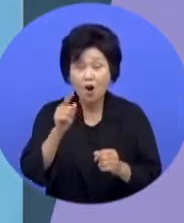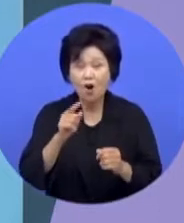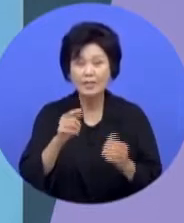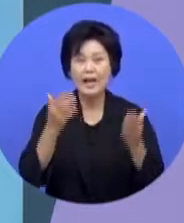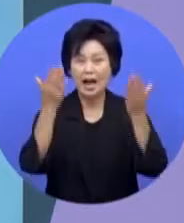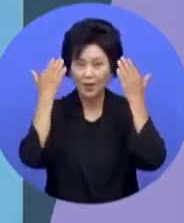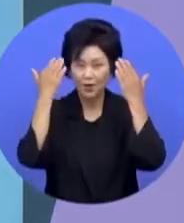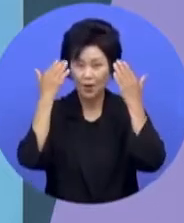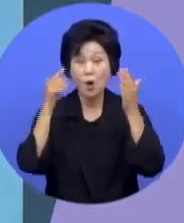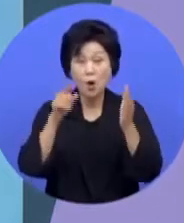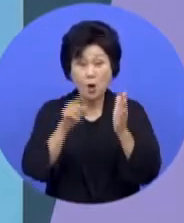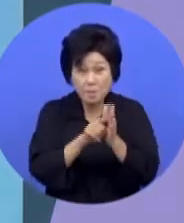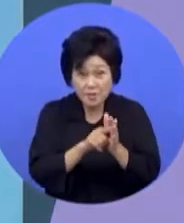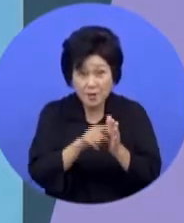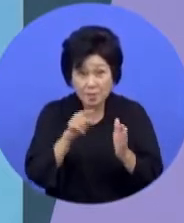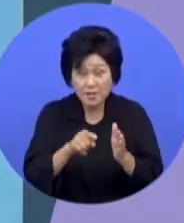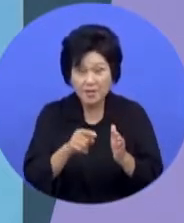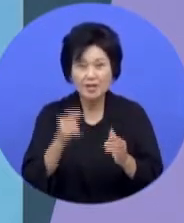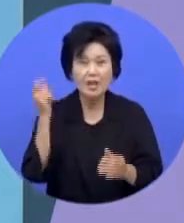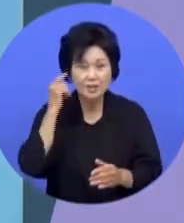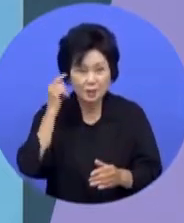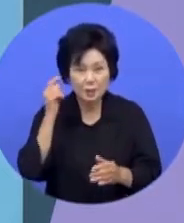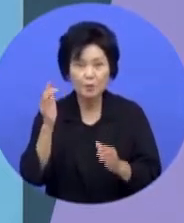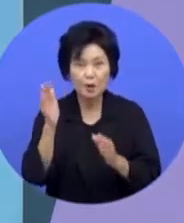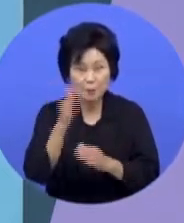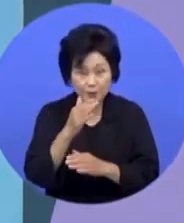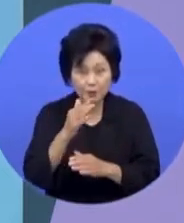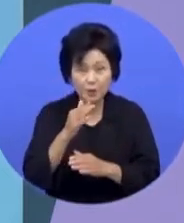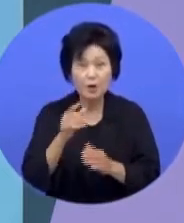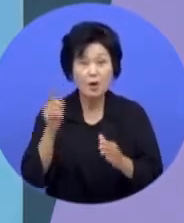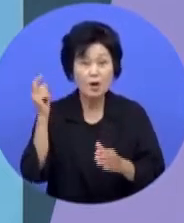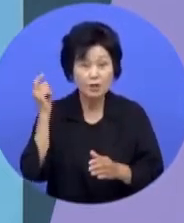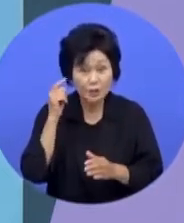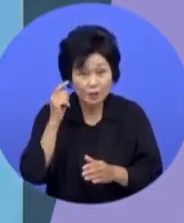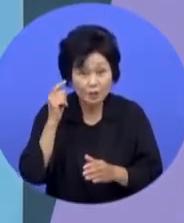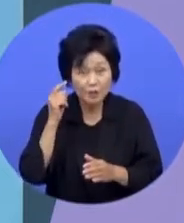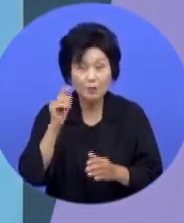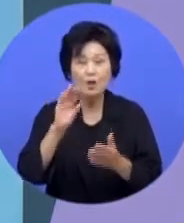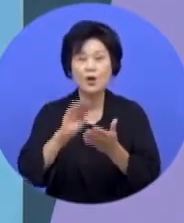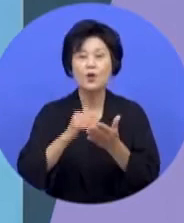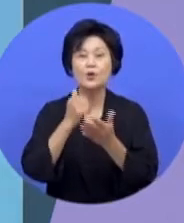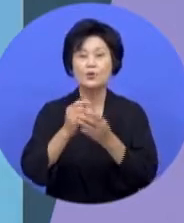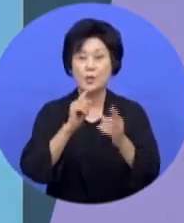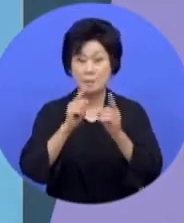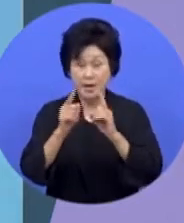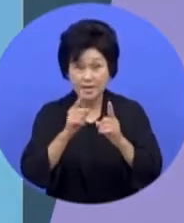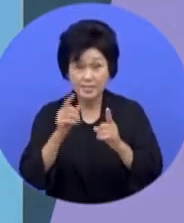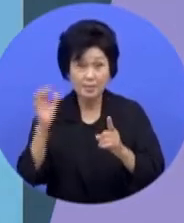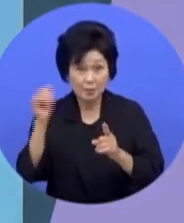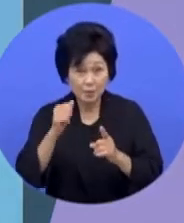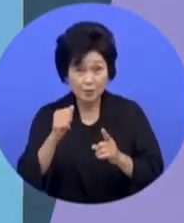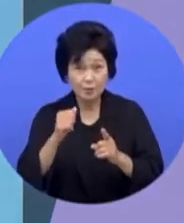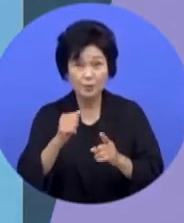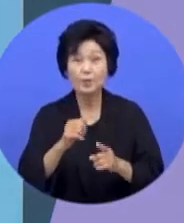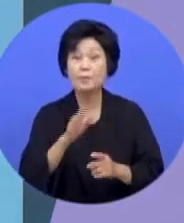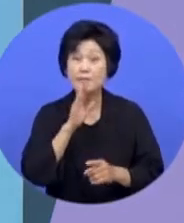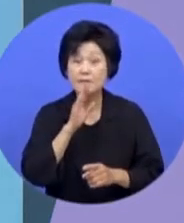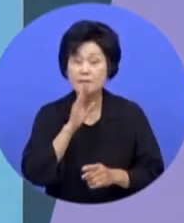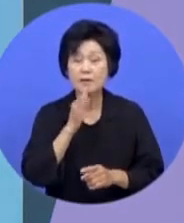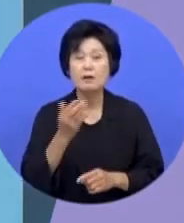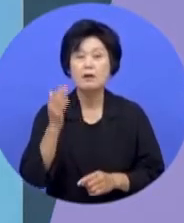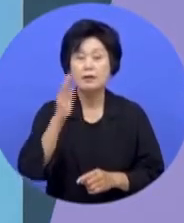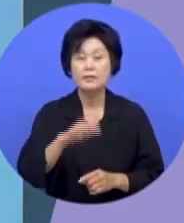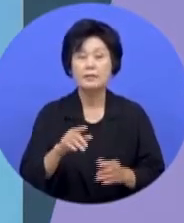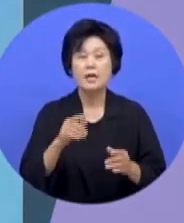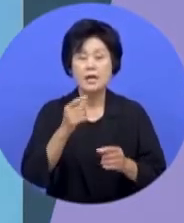나고 그 들음은 그리스도의 말씀으로 말미암느니라 말씀처럼 저희 아이들이 더 오랜 시간, 많은 시간 들음의 자리, 그